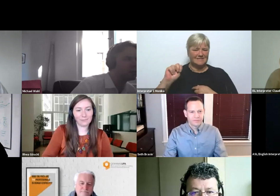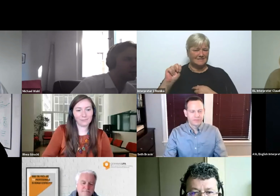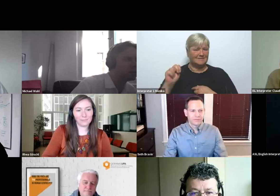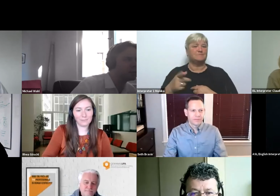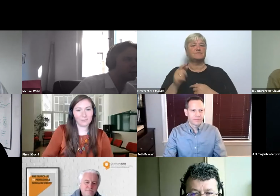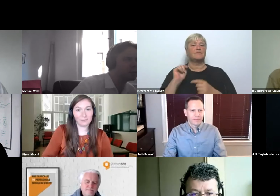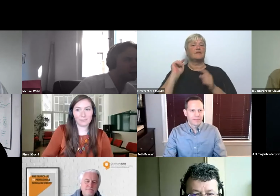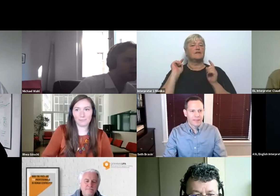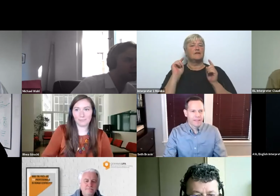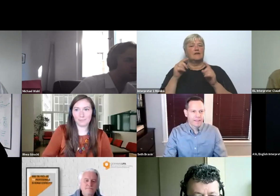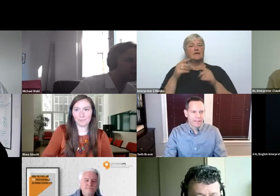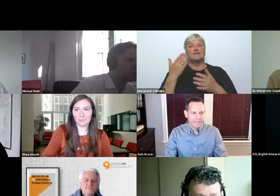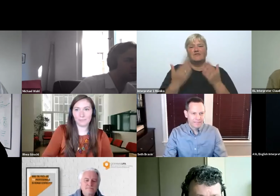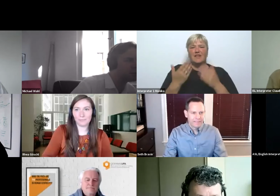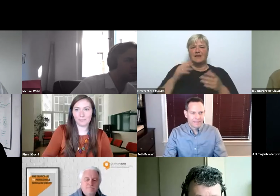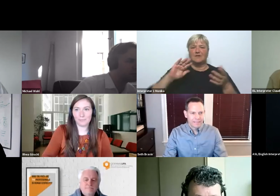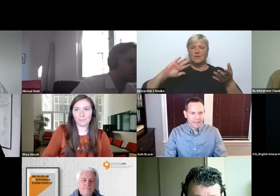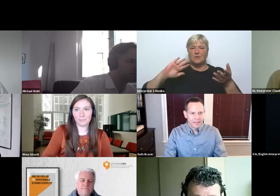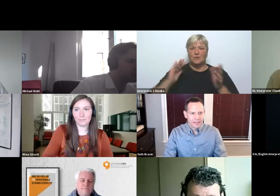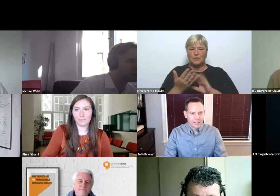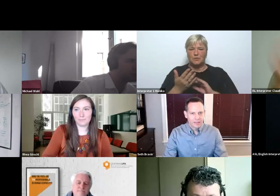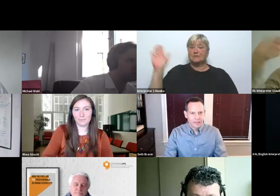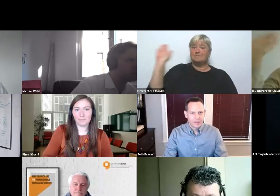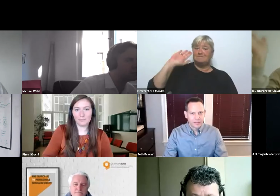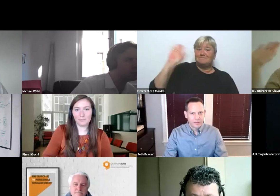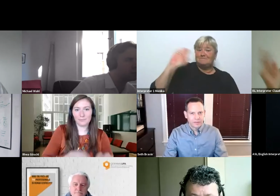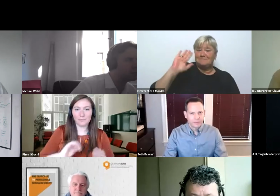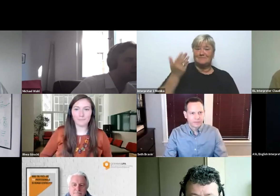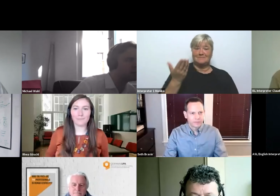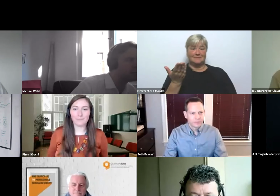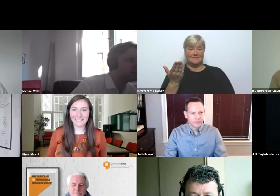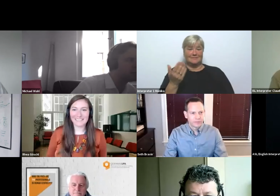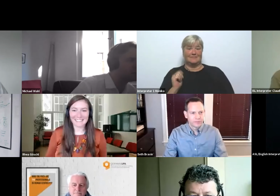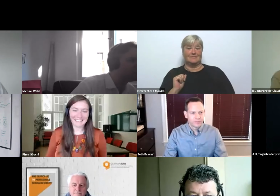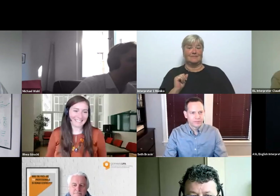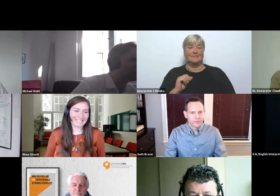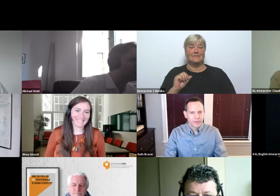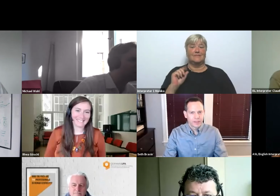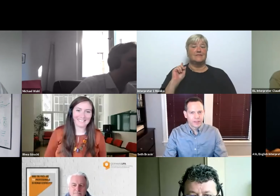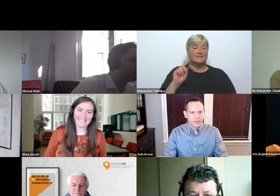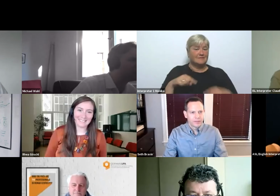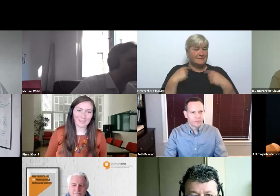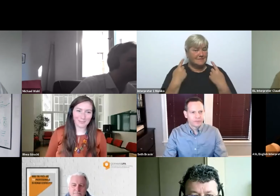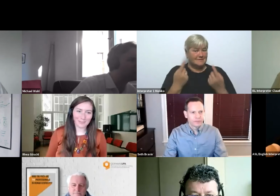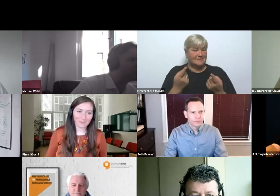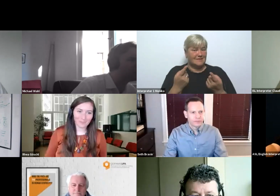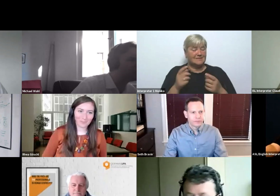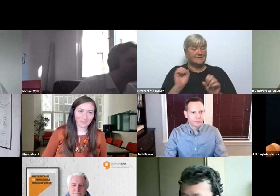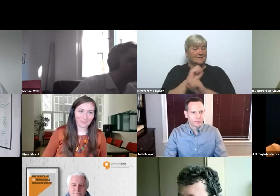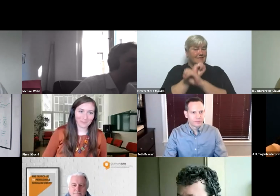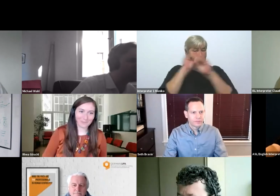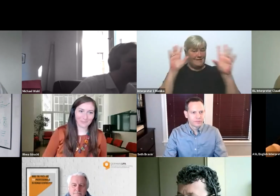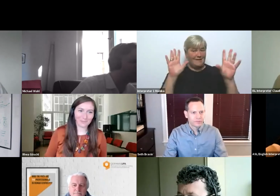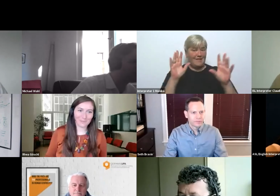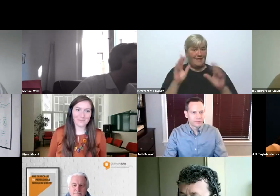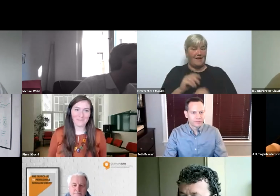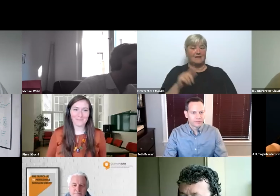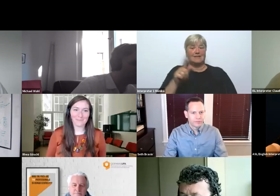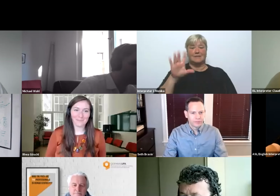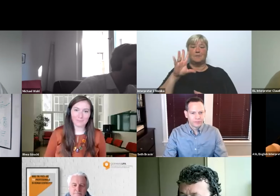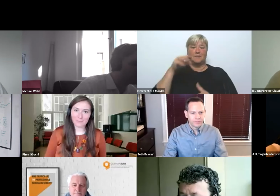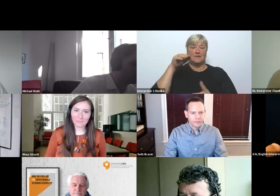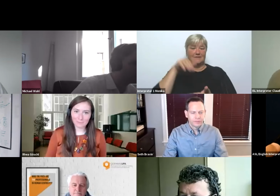vielleicht, vielleicht kurz winken oder dass das dann klar ist, dass jeder weiß,